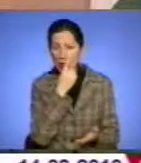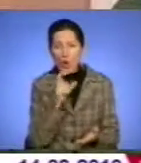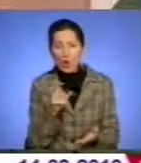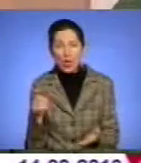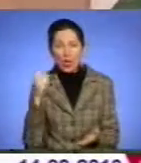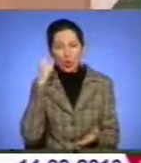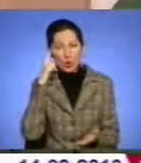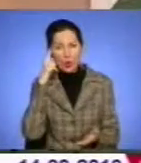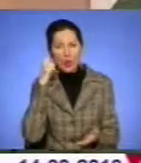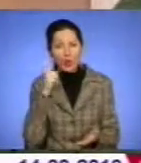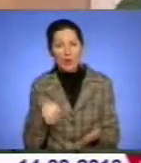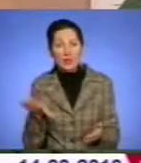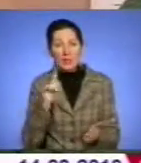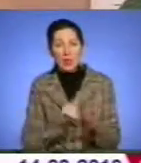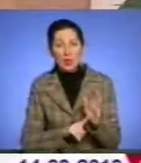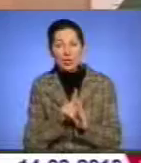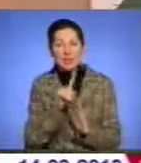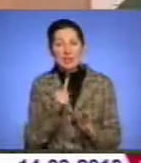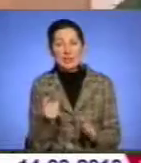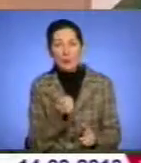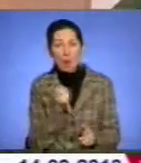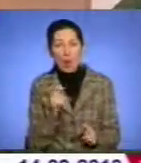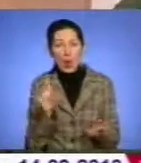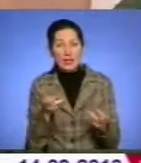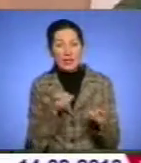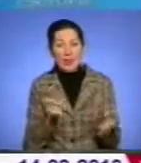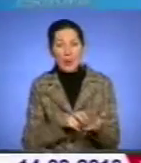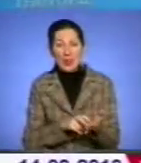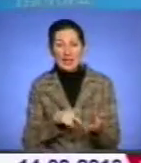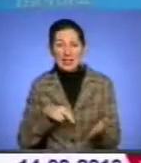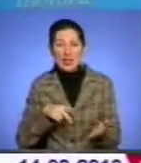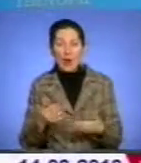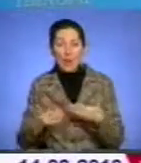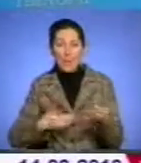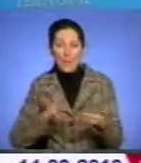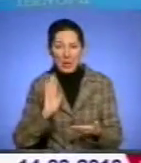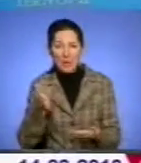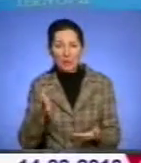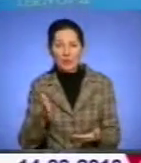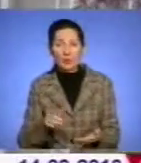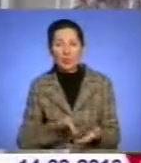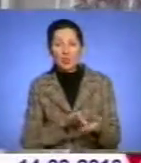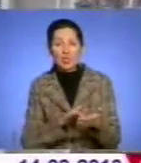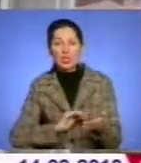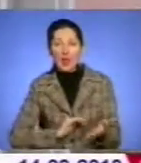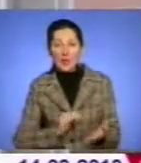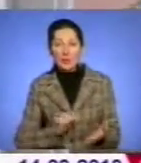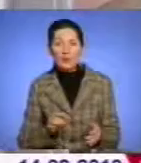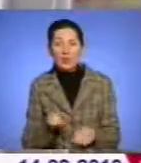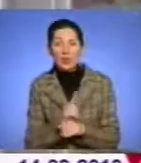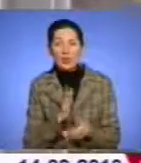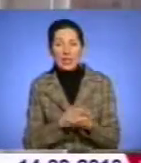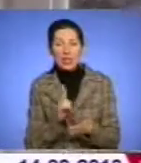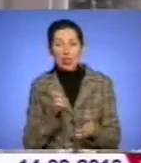я думаю, що все починається з малого. І треба не боятися йти вперед. Туристичним фірмам Тернопільщини є, що